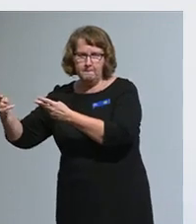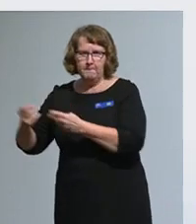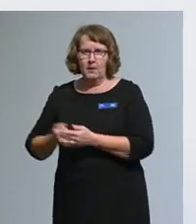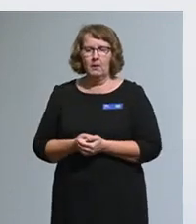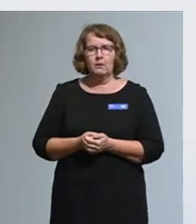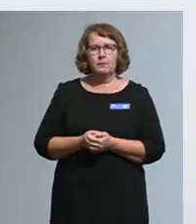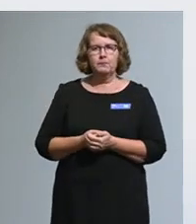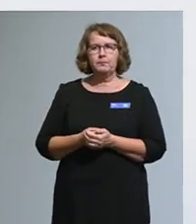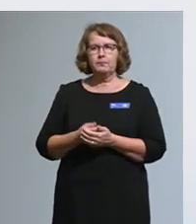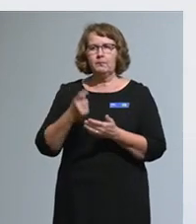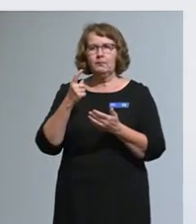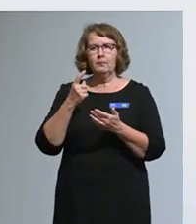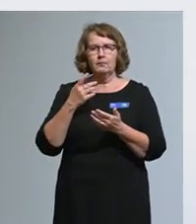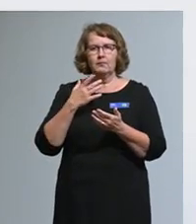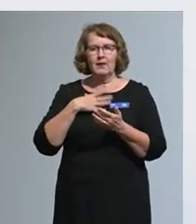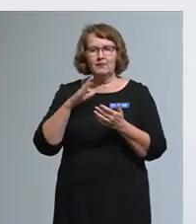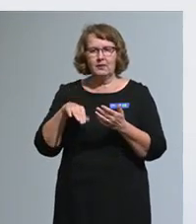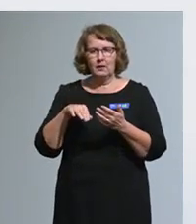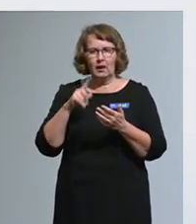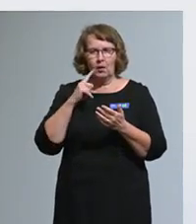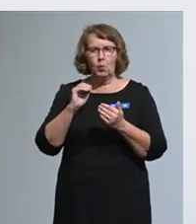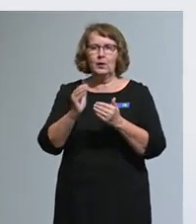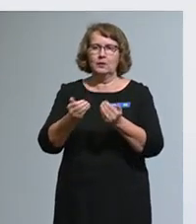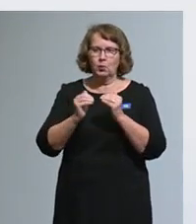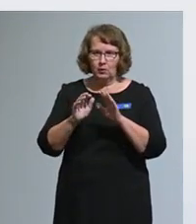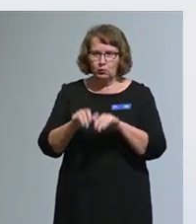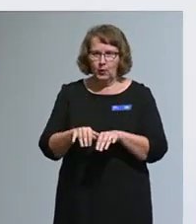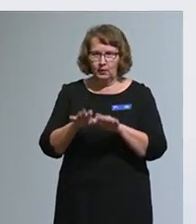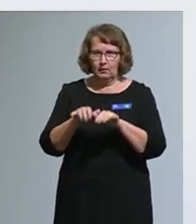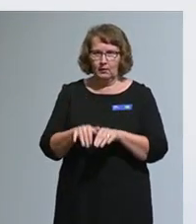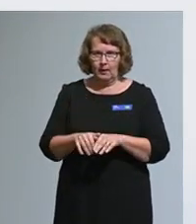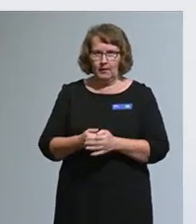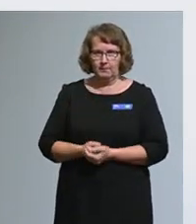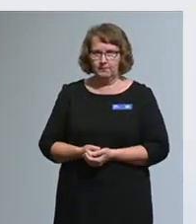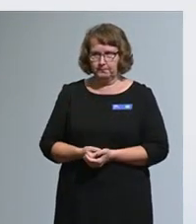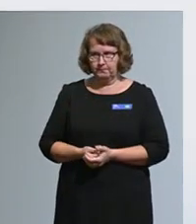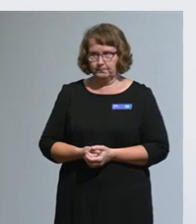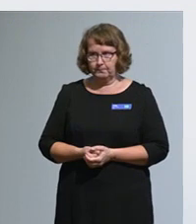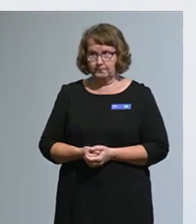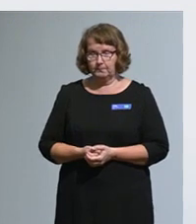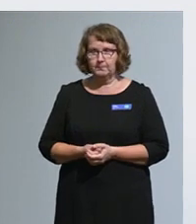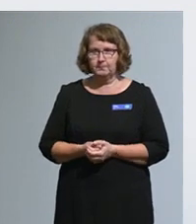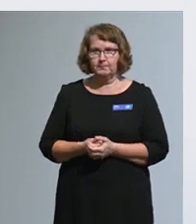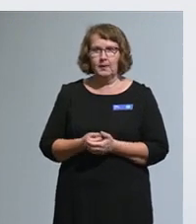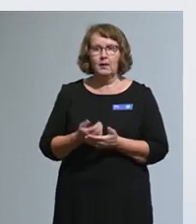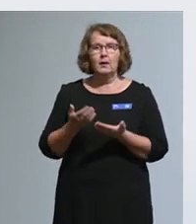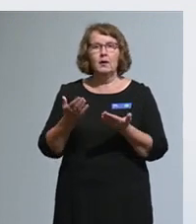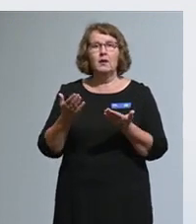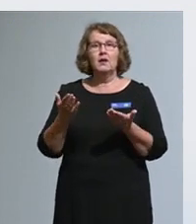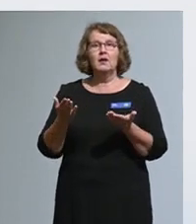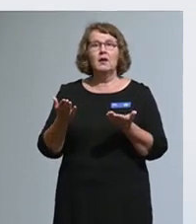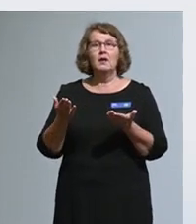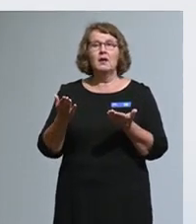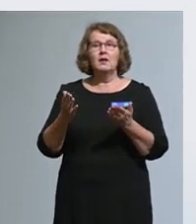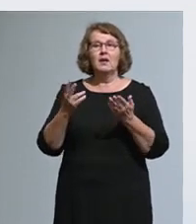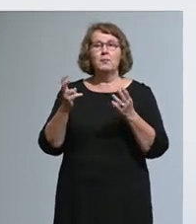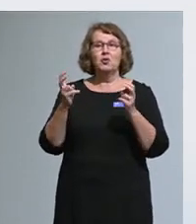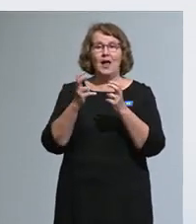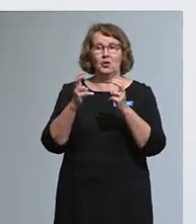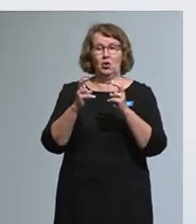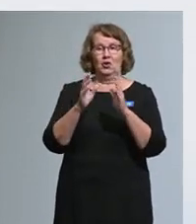Et niitä ei tarvitse joka kerta sieltä syöttää sitten sinne uudelleen. Samaten, että siellä sähköisestä